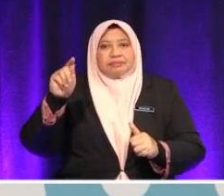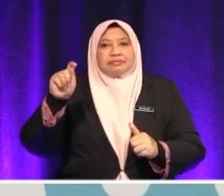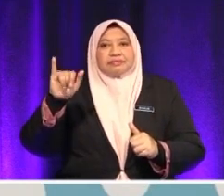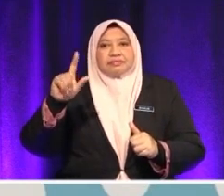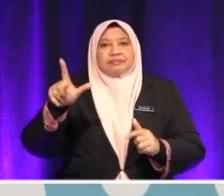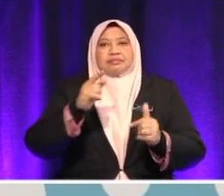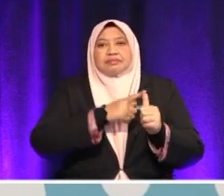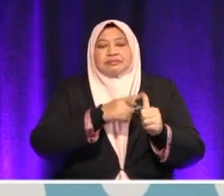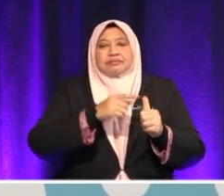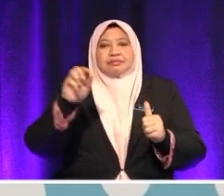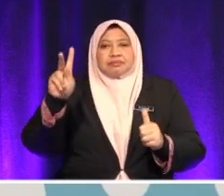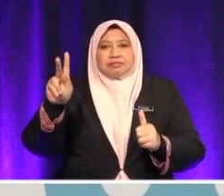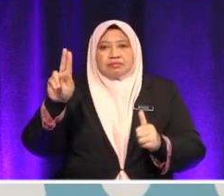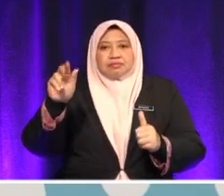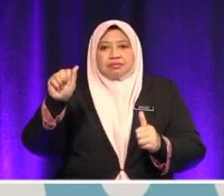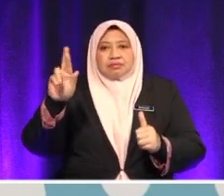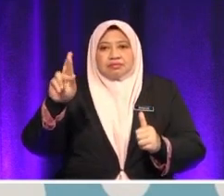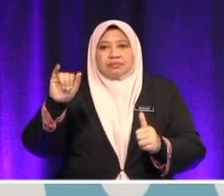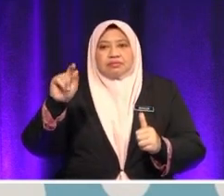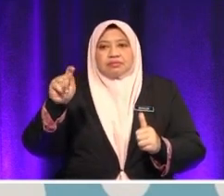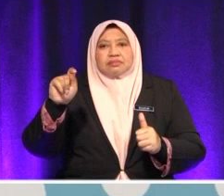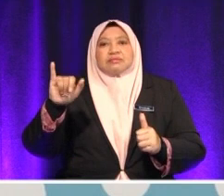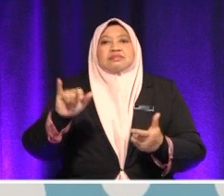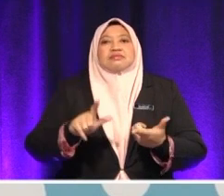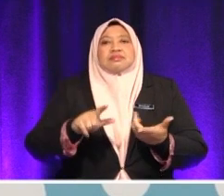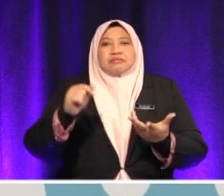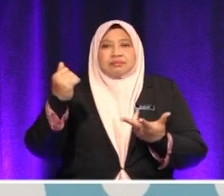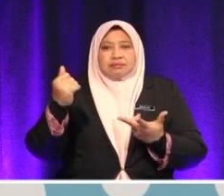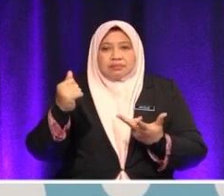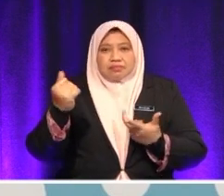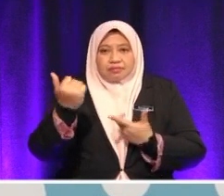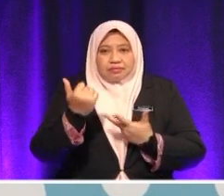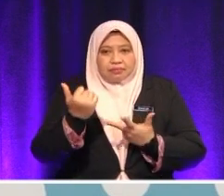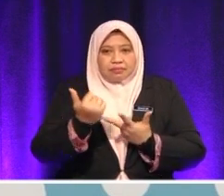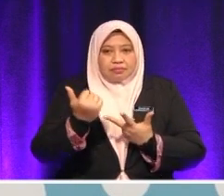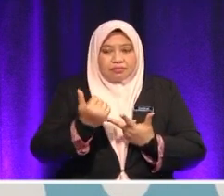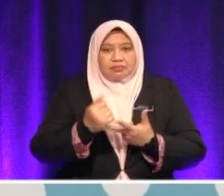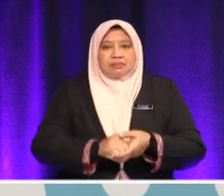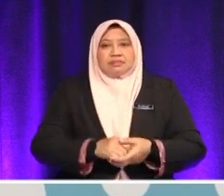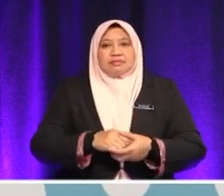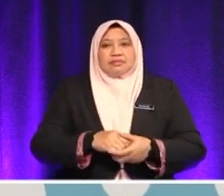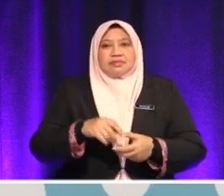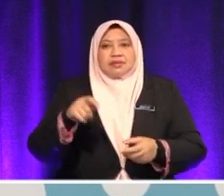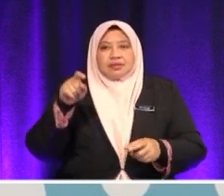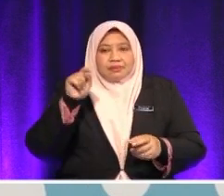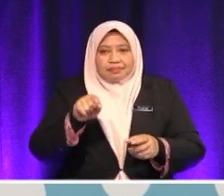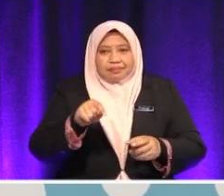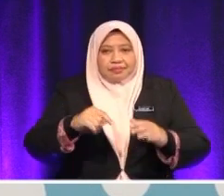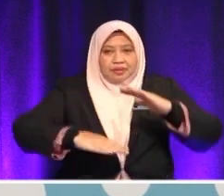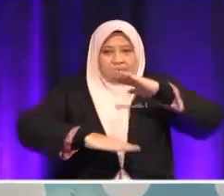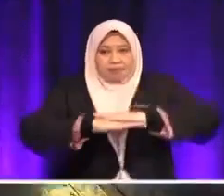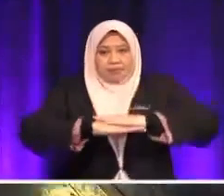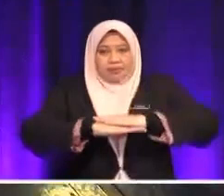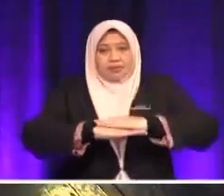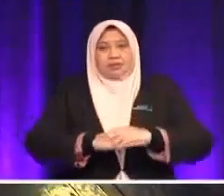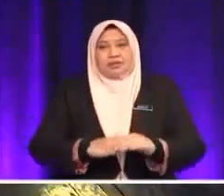Hanida tengok Oke boleh tak Hani beritahu saya apakah titik minimum minimal itu di sebelah yang paling